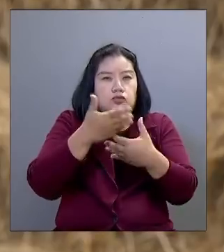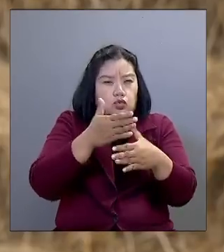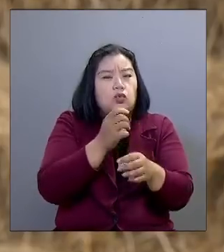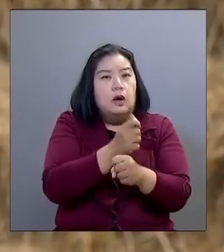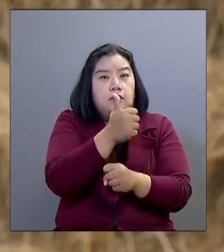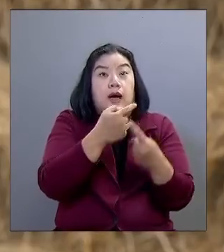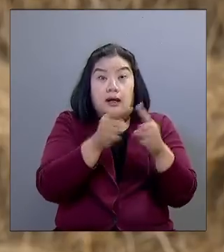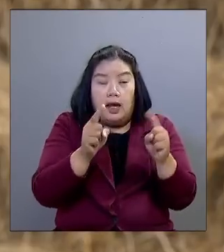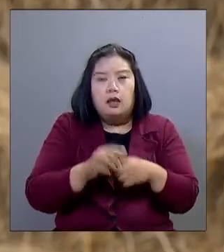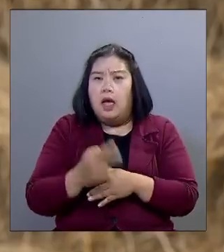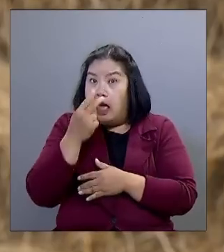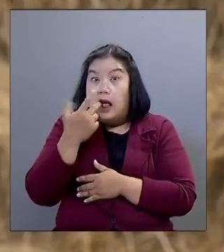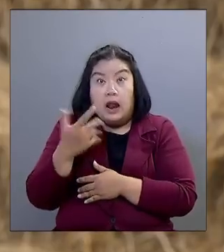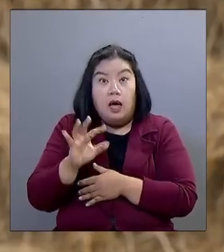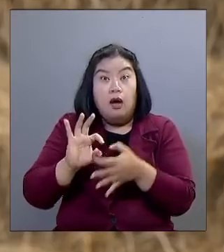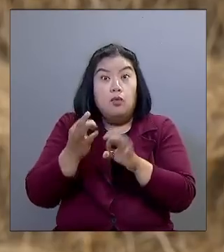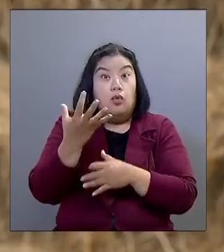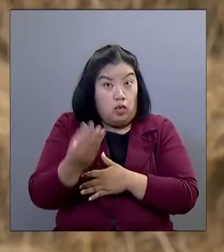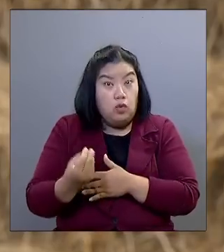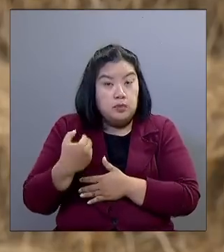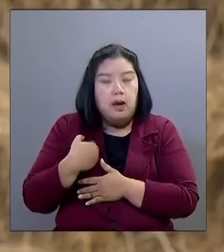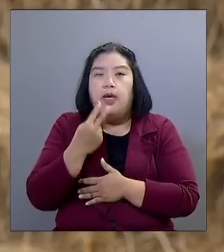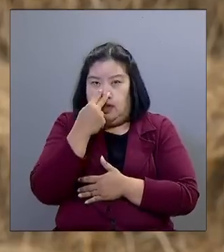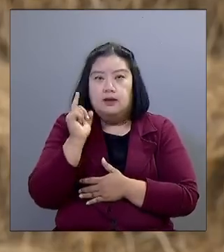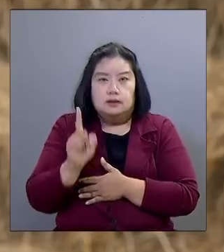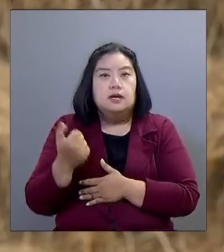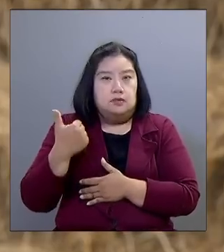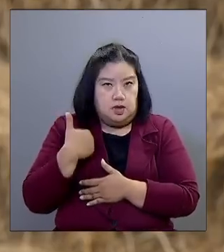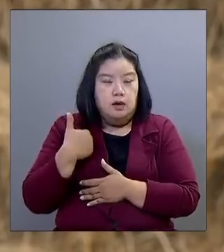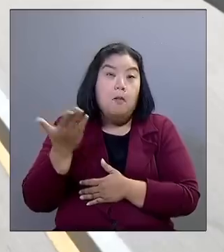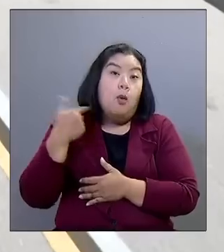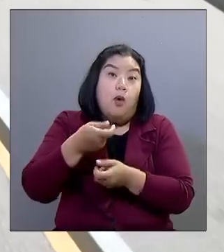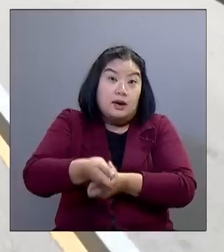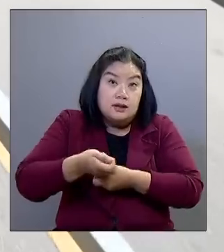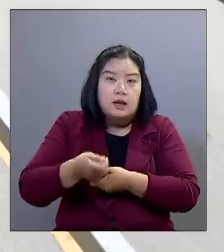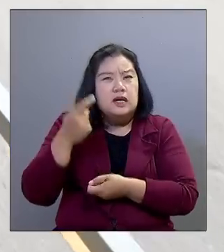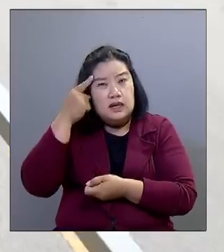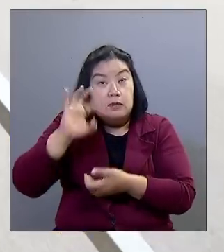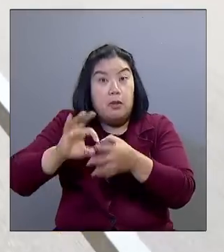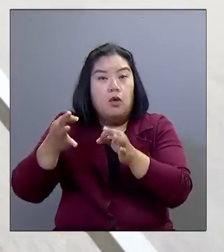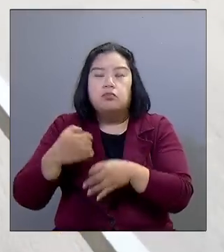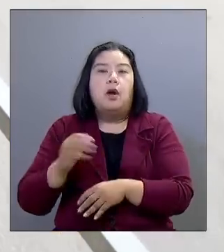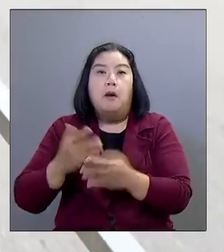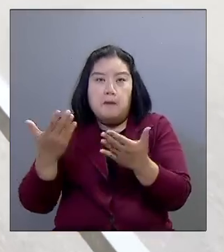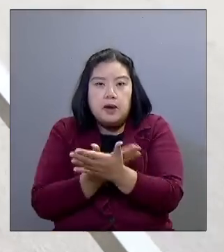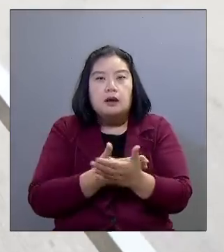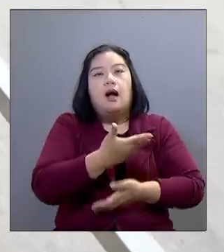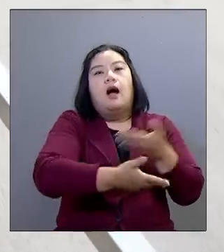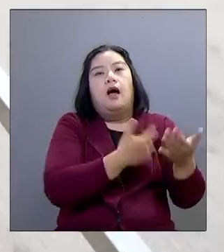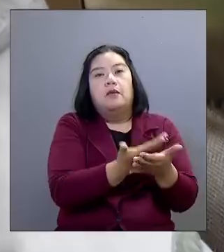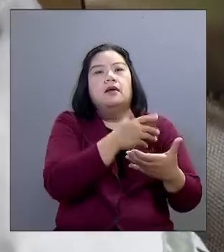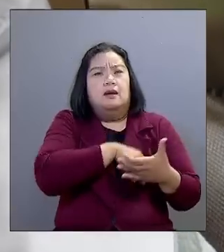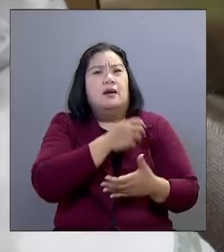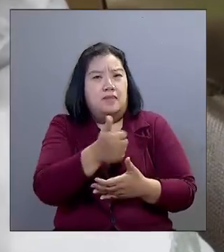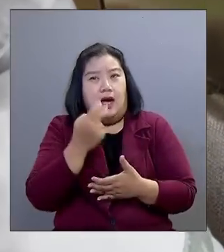ว่าการเผาลดลงไหมอันนี้ลดลงเพราะว่าจากเกษตรกรเผาทิ้งเขาก็เอามาขายซึ่งเขาก็มองว่ามันเป็นรายได้และเรามองว่